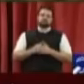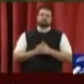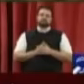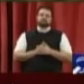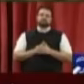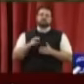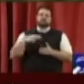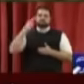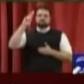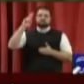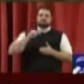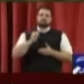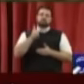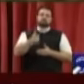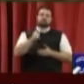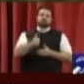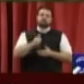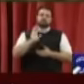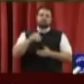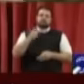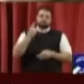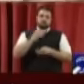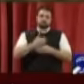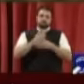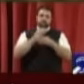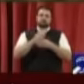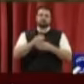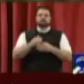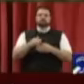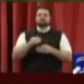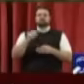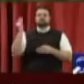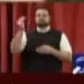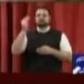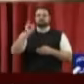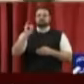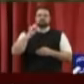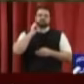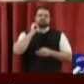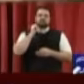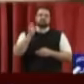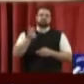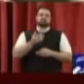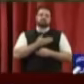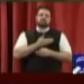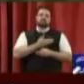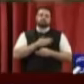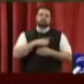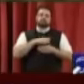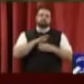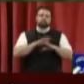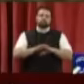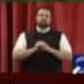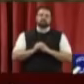Că într-adevăr ai niște un sprijin și de la Univers și de Dumnezeu și de la Părintele și de la Duhovn și de unde vrei tu.